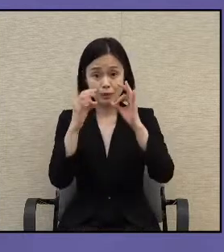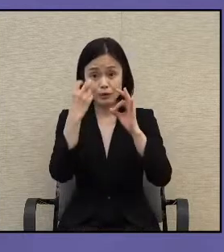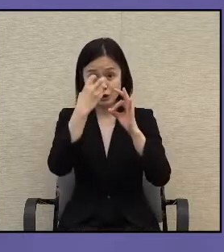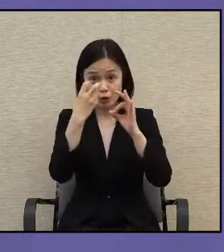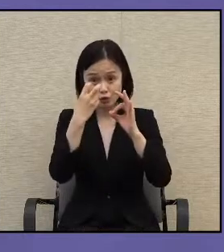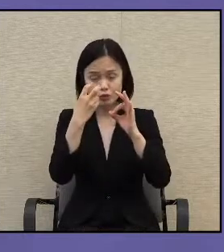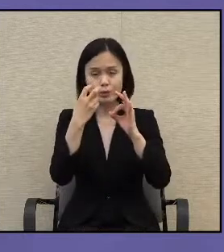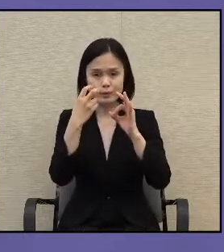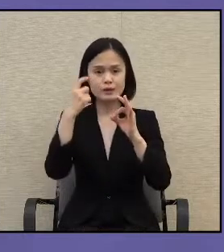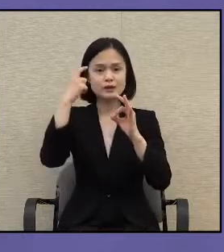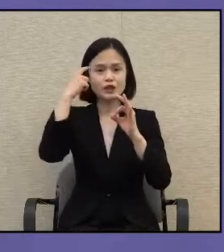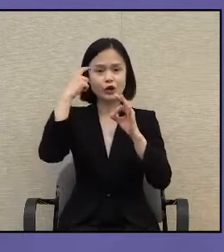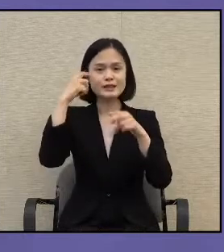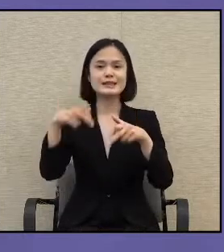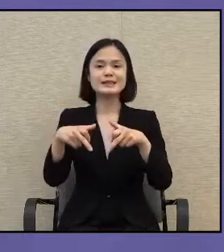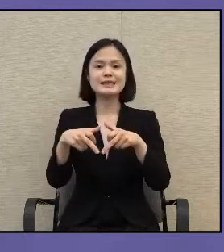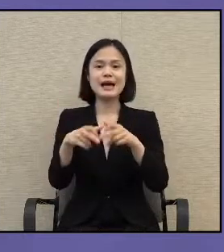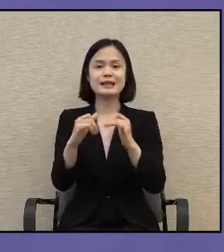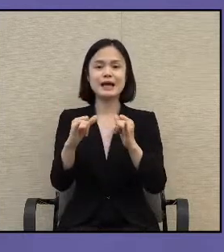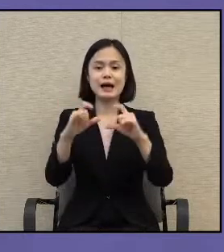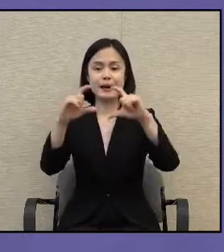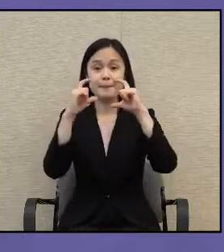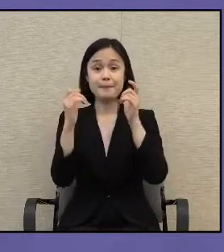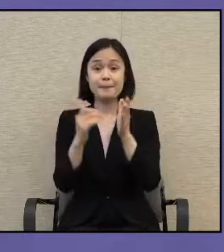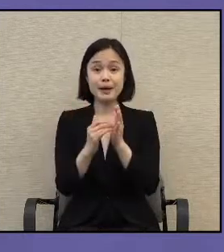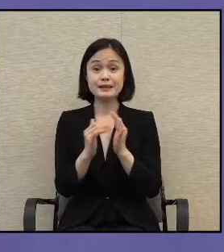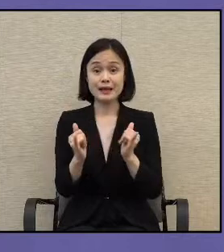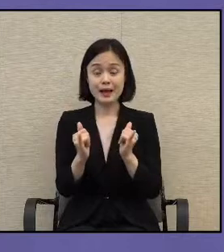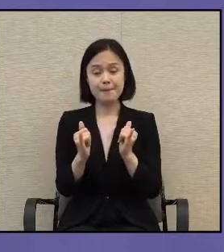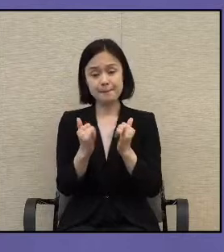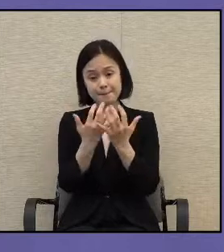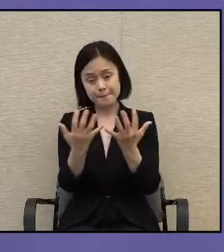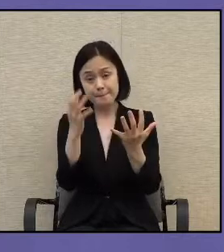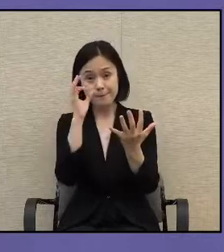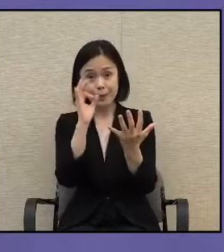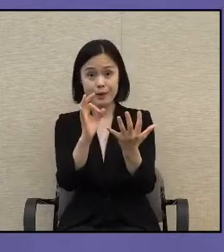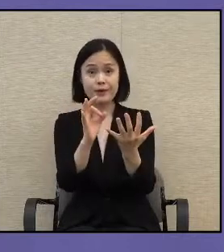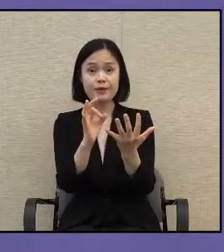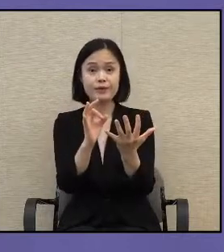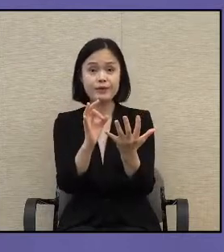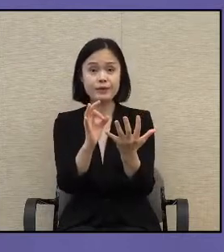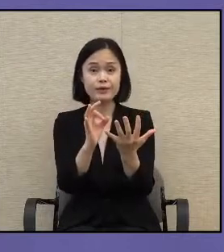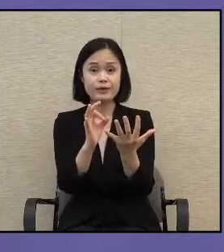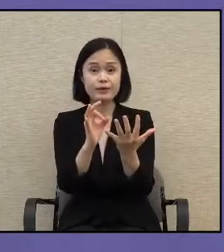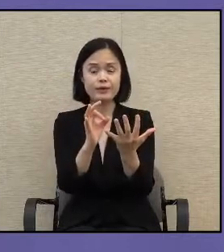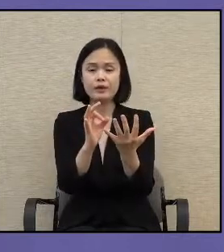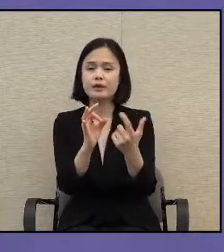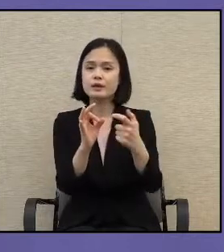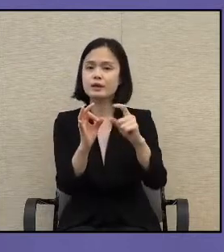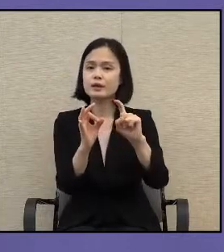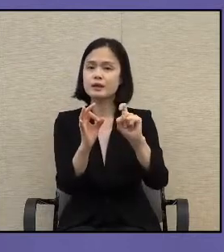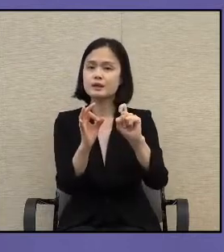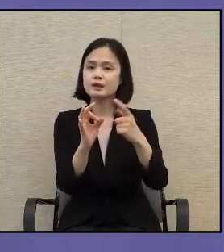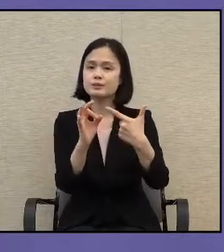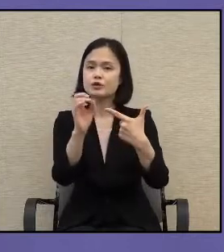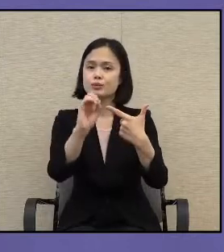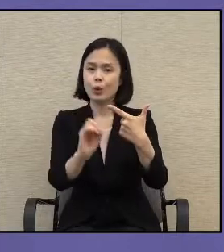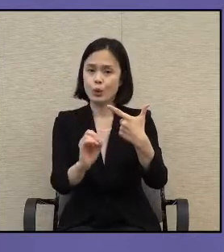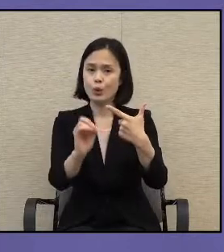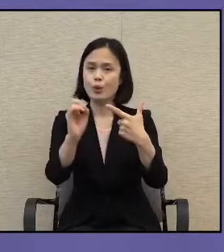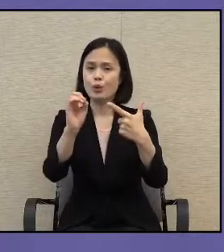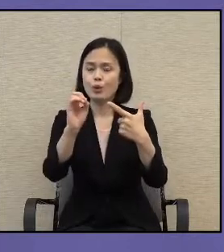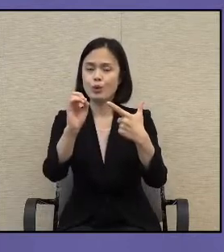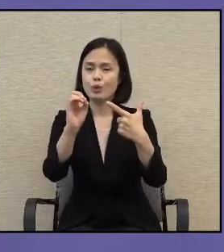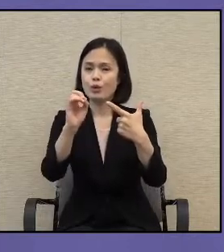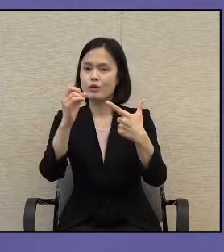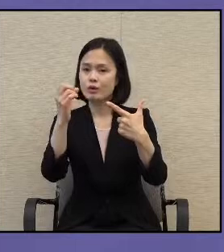정신질환자들 중에서 이제 장애 판정을 받으신 분들만을 봤을 때는 이제 한 16% 정도가